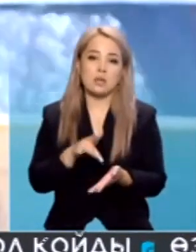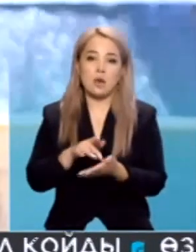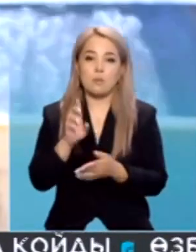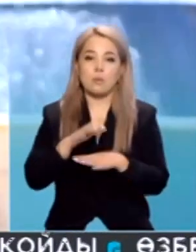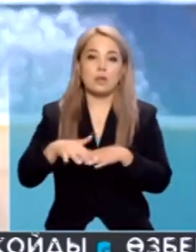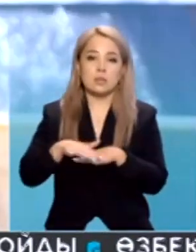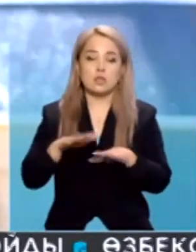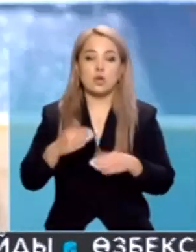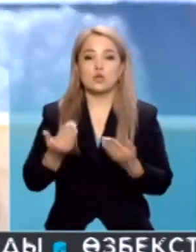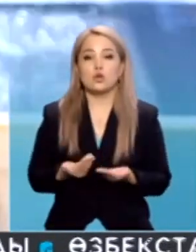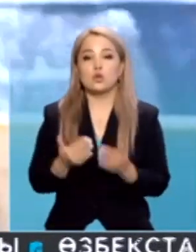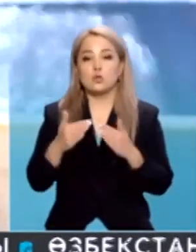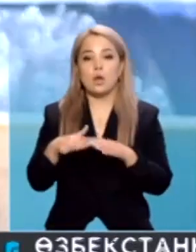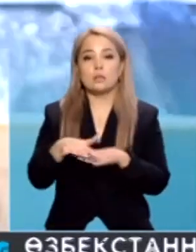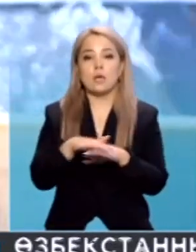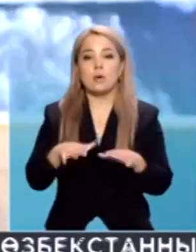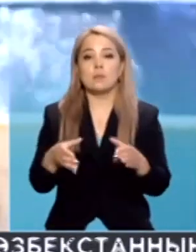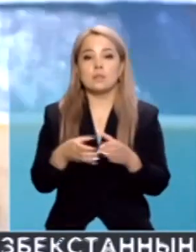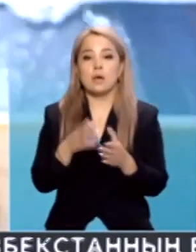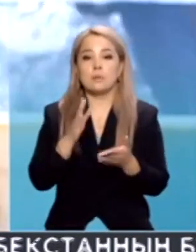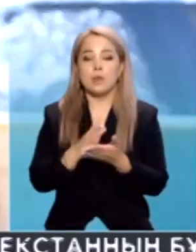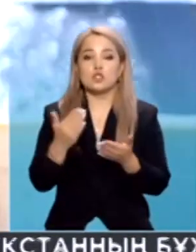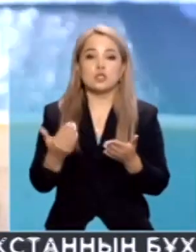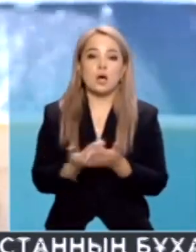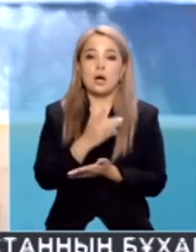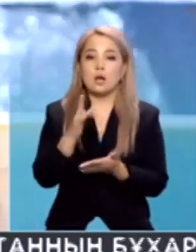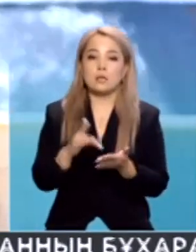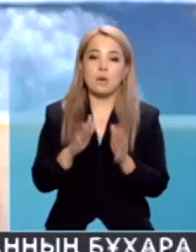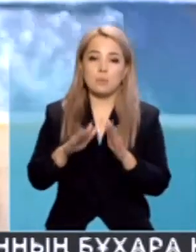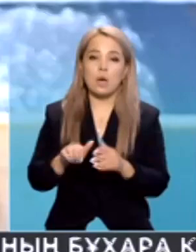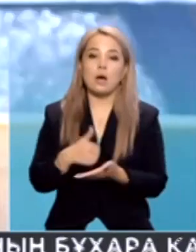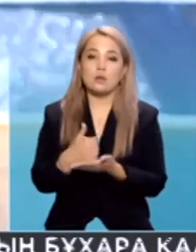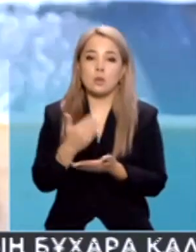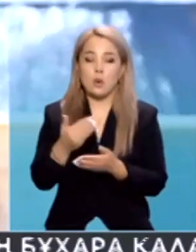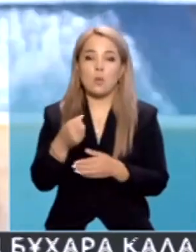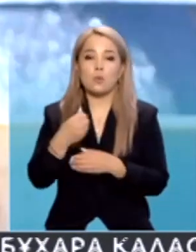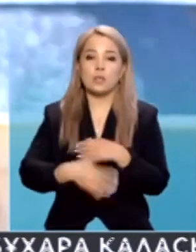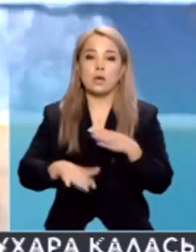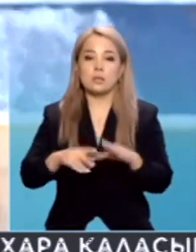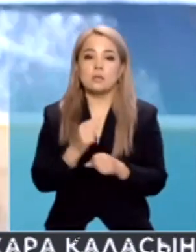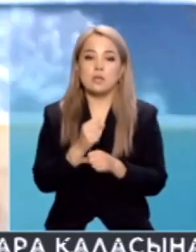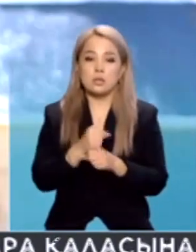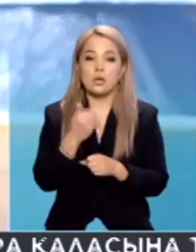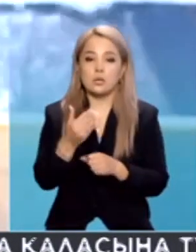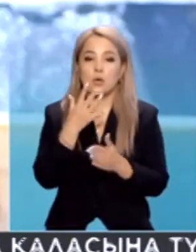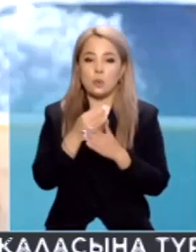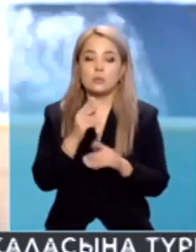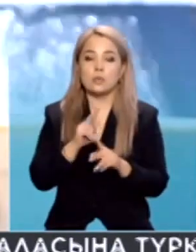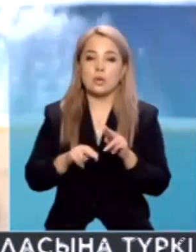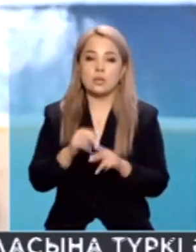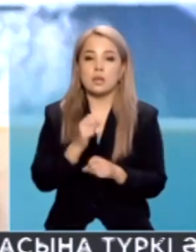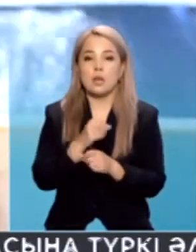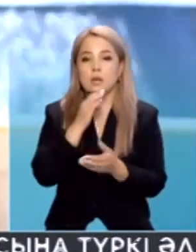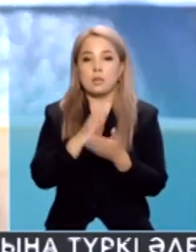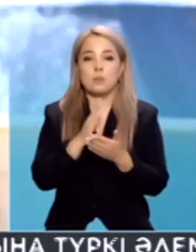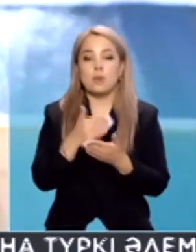батыс тұрғын үй аумағында жаңа қалалық жаңа әкімшілік орталық орналасатын болады. Ол жерде